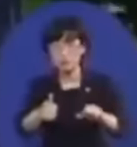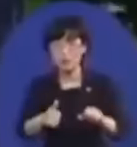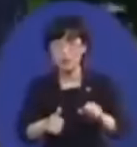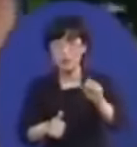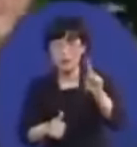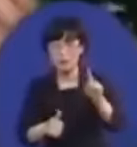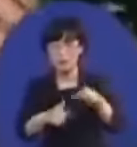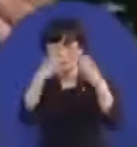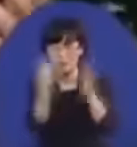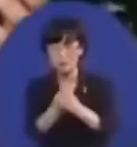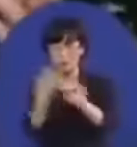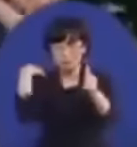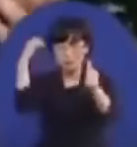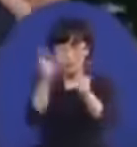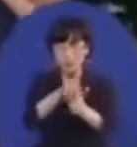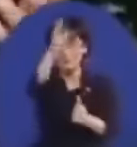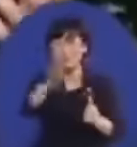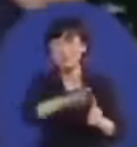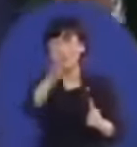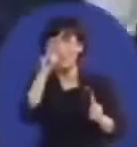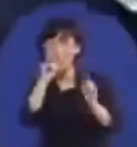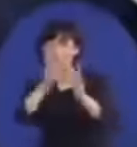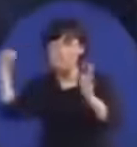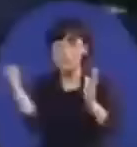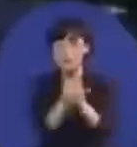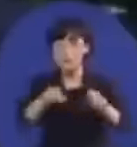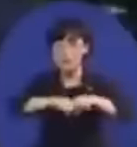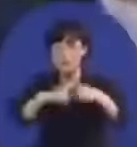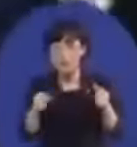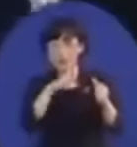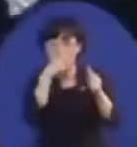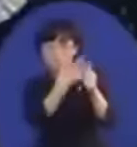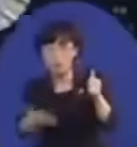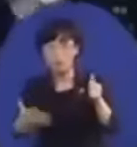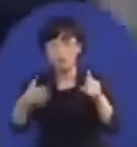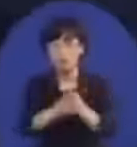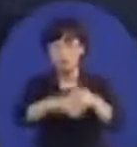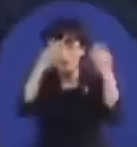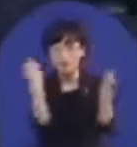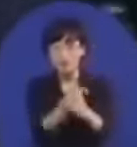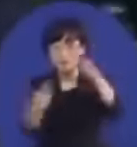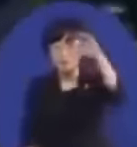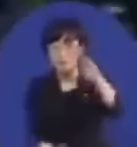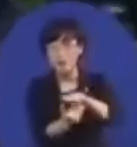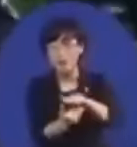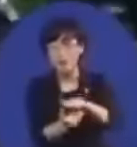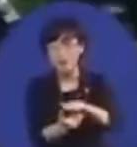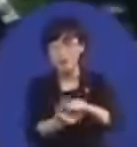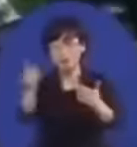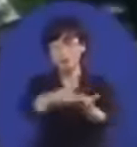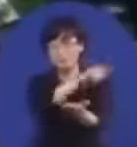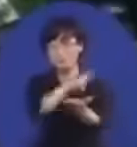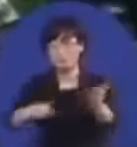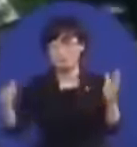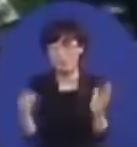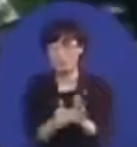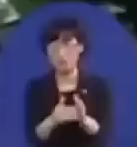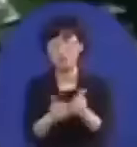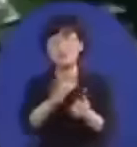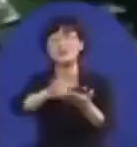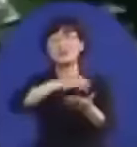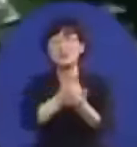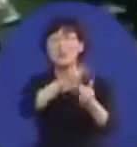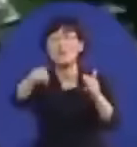몸에 걸머지고 십자가에 못 박게 몸짓고 피 흘려 죽음으로서 다 이루었다 청산하셨기 때문에 그리스도